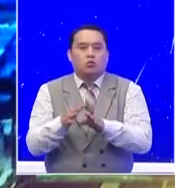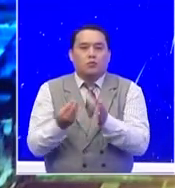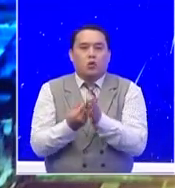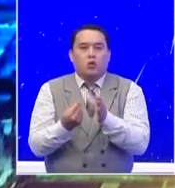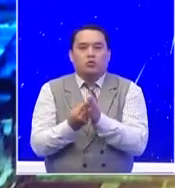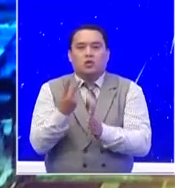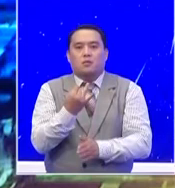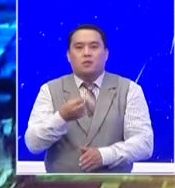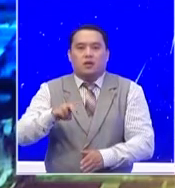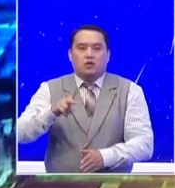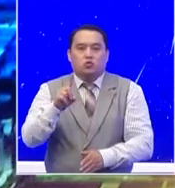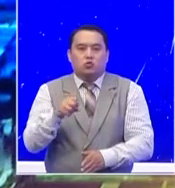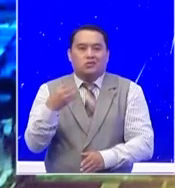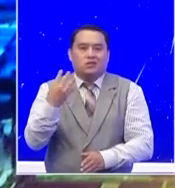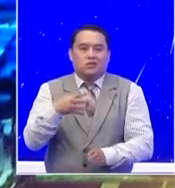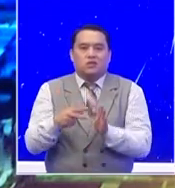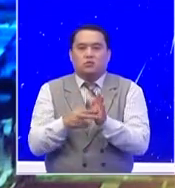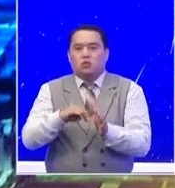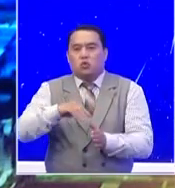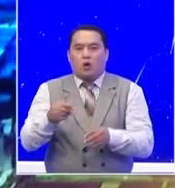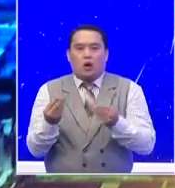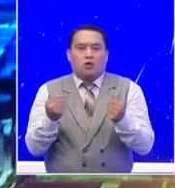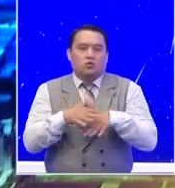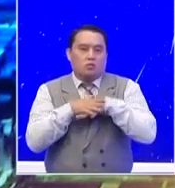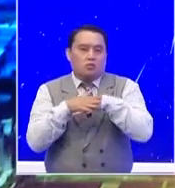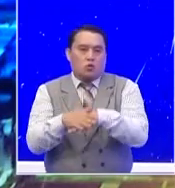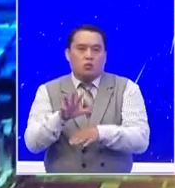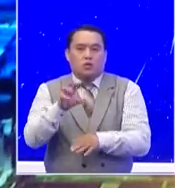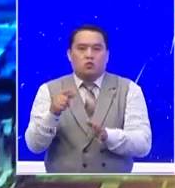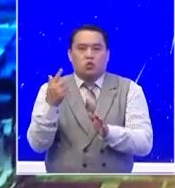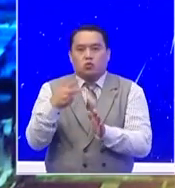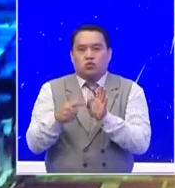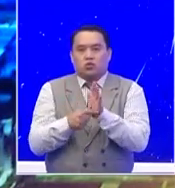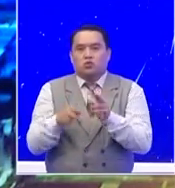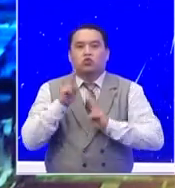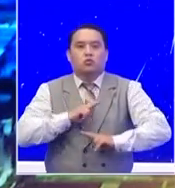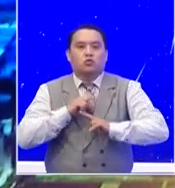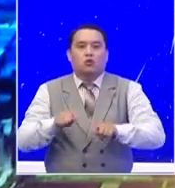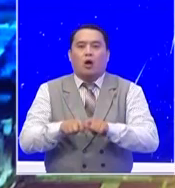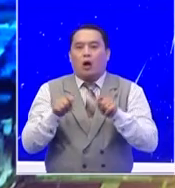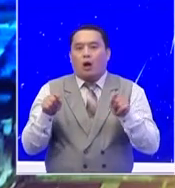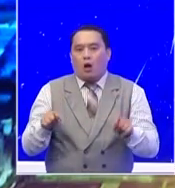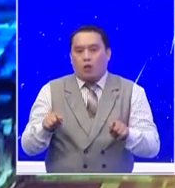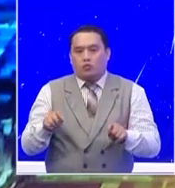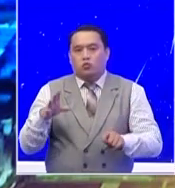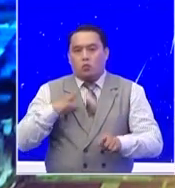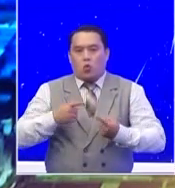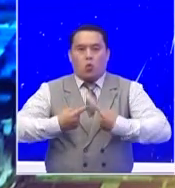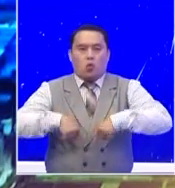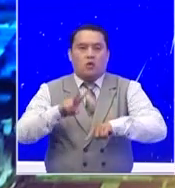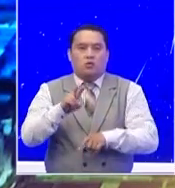бюджеттен 2 миллиард 148 миллион теңге бөлімді. Аймақта 537 жаңа жұмыс орны ашылып, жұмыспен қамту бөлімі